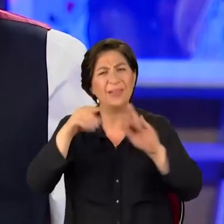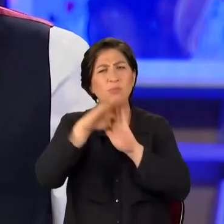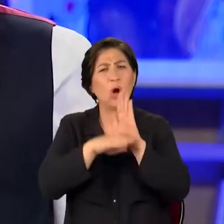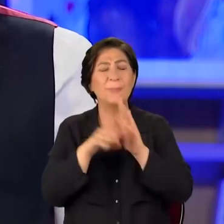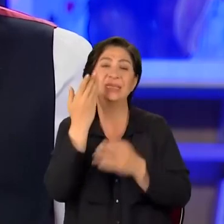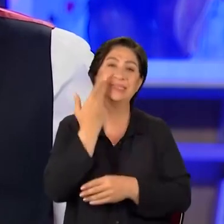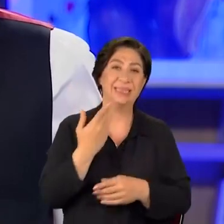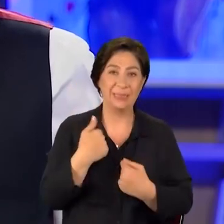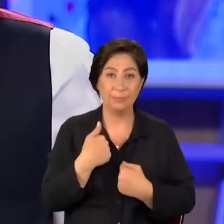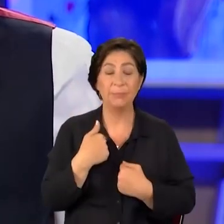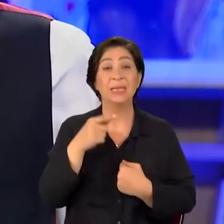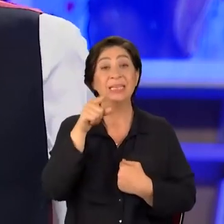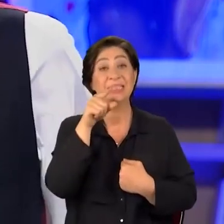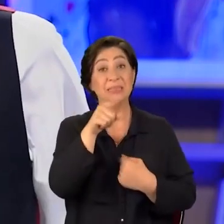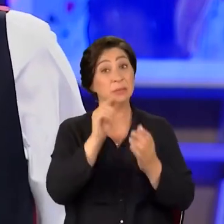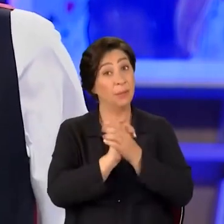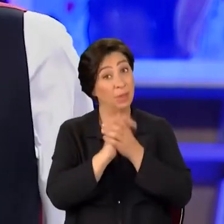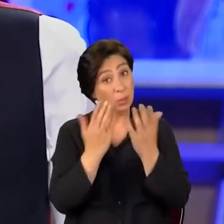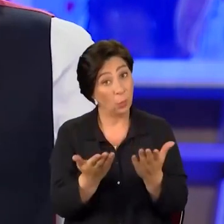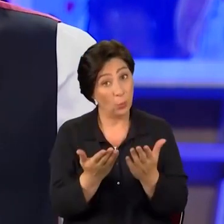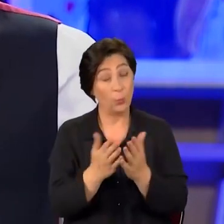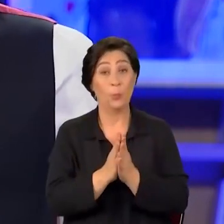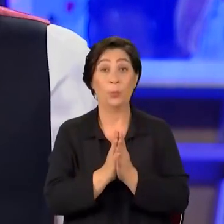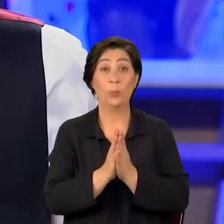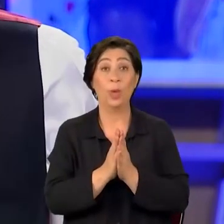izledim. Sizdeki tebrik ediyorum.